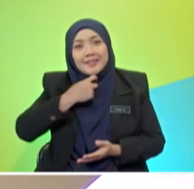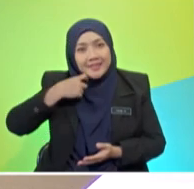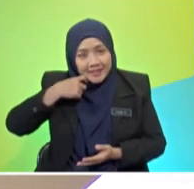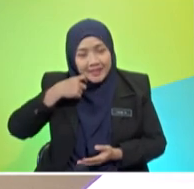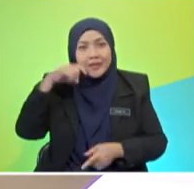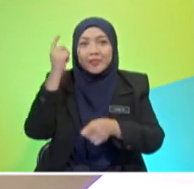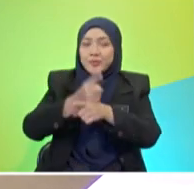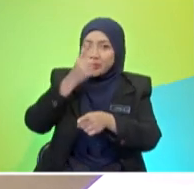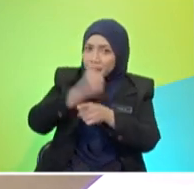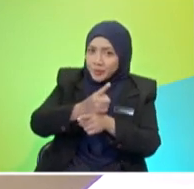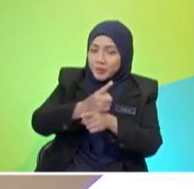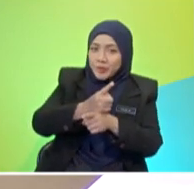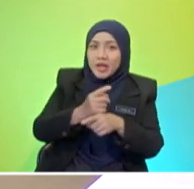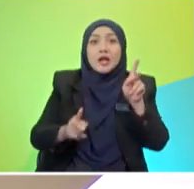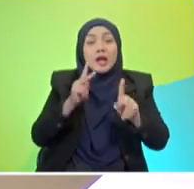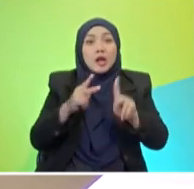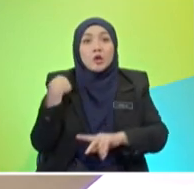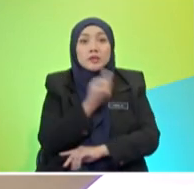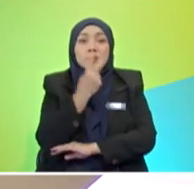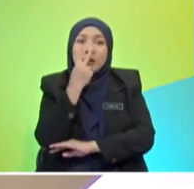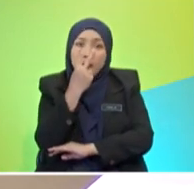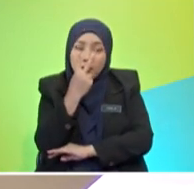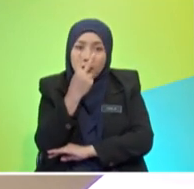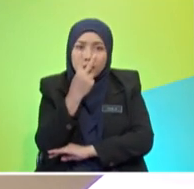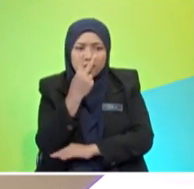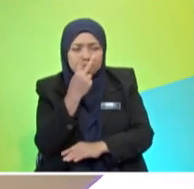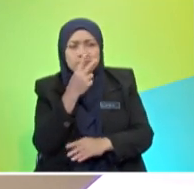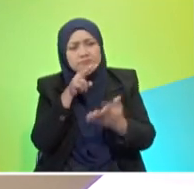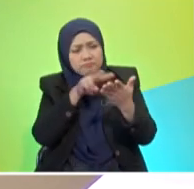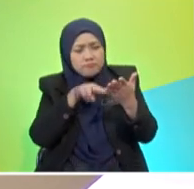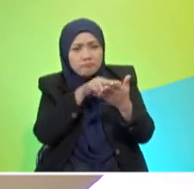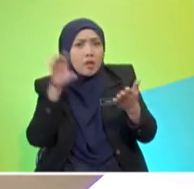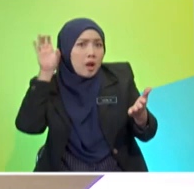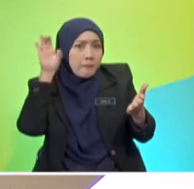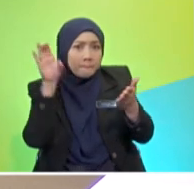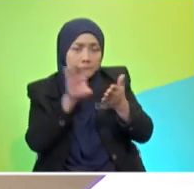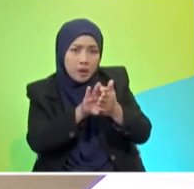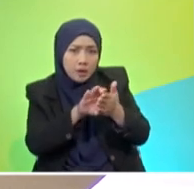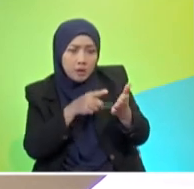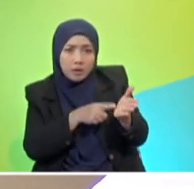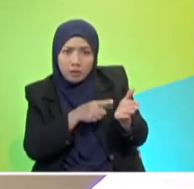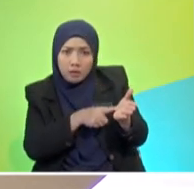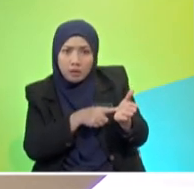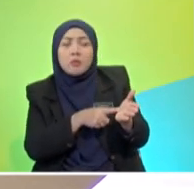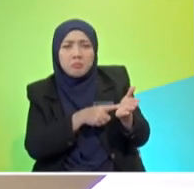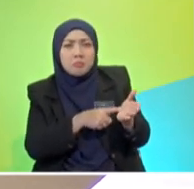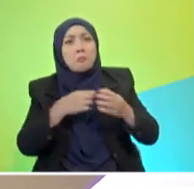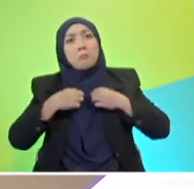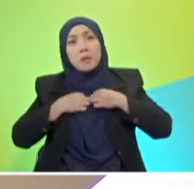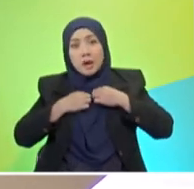Kalau kita lihat gambar situasi di sini, okey, cikgu ramalkan baju